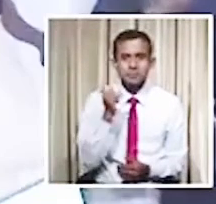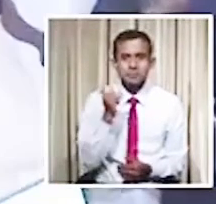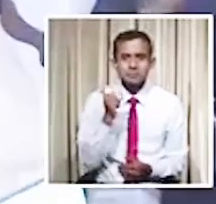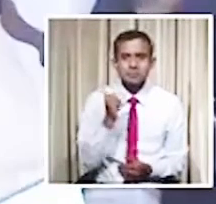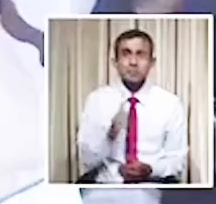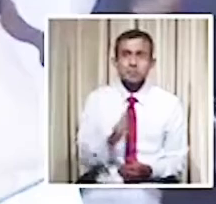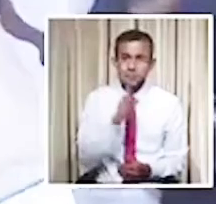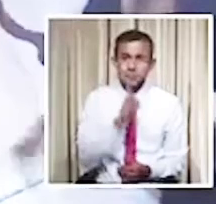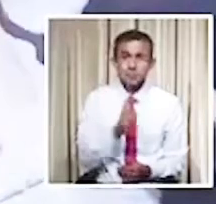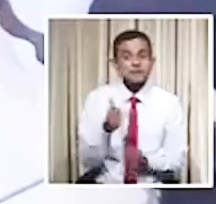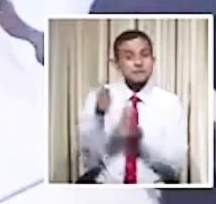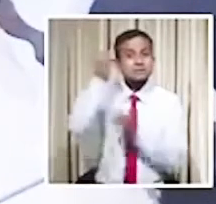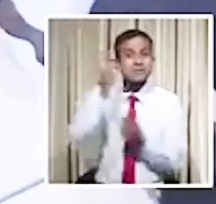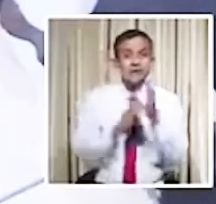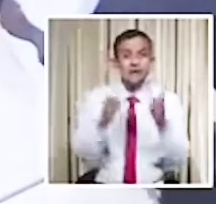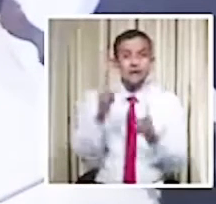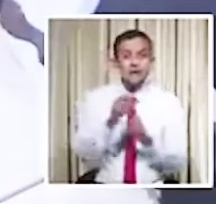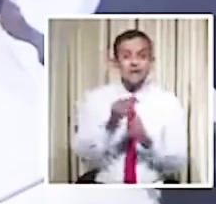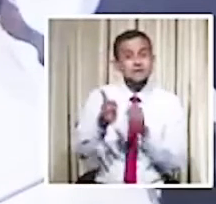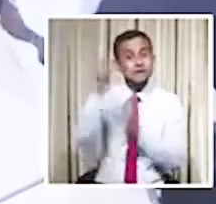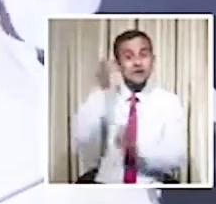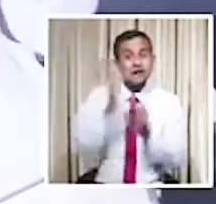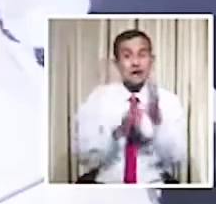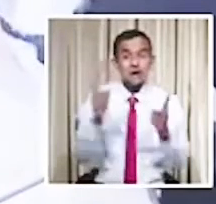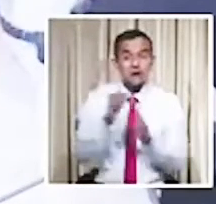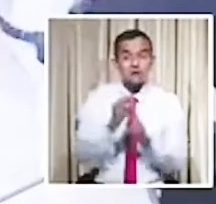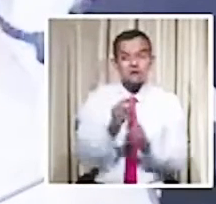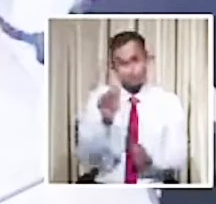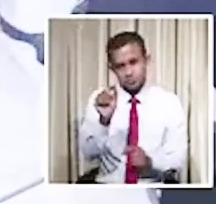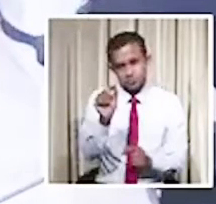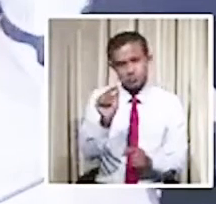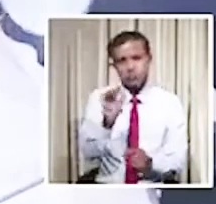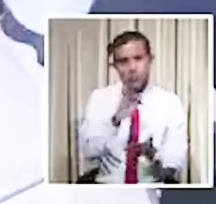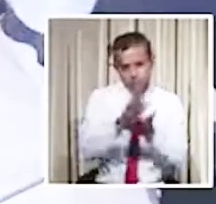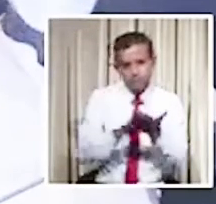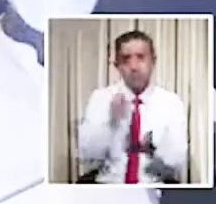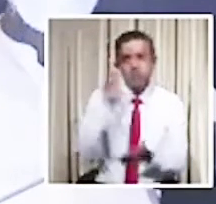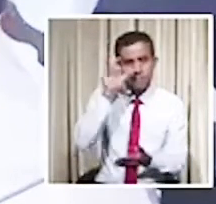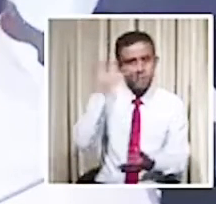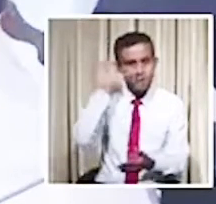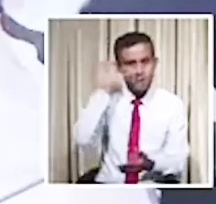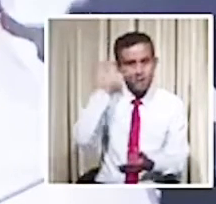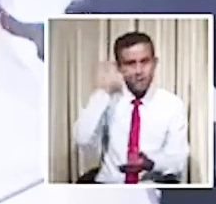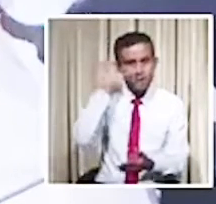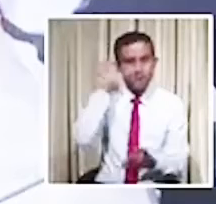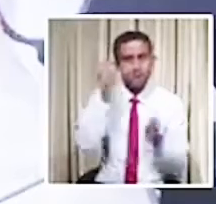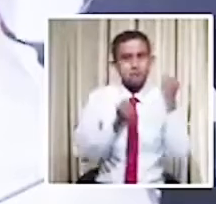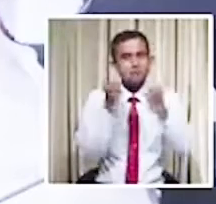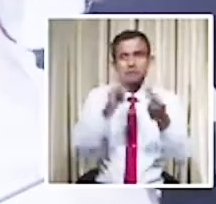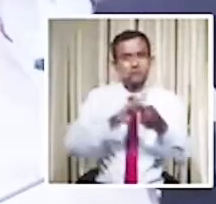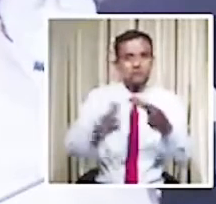தெரியவில்லை. நாடாளுமன்றத்துக்கு என ஒரு கௌரவம் இருக்க வேண்டும். மக்கள் பிரதிநிதிகளின் கருத்துக்கு கௌரவம் அளிக்கப்பட வேண்டும். எனவே நிதி அமைச்சர் மீண்டும்